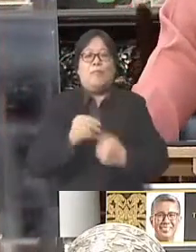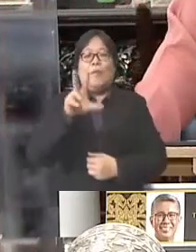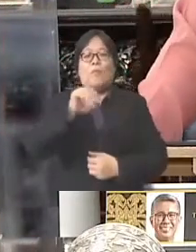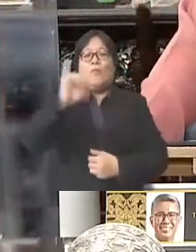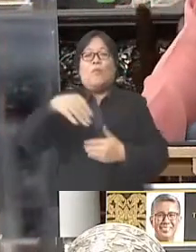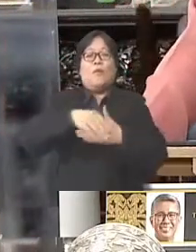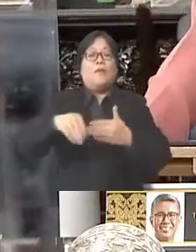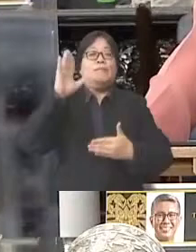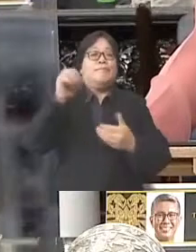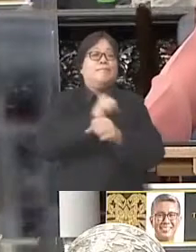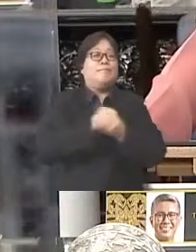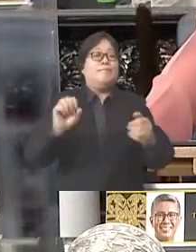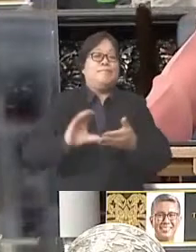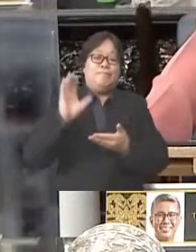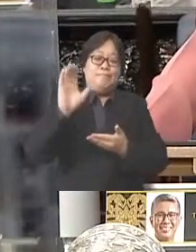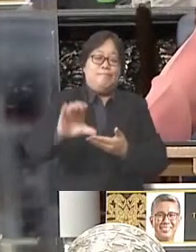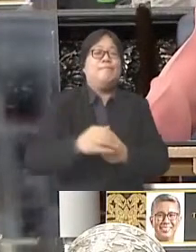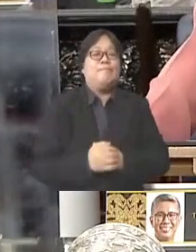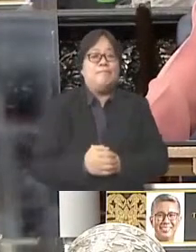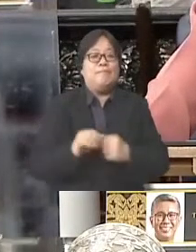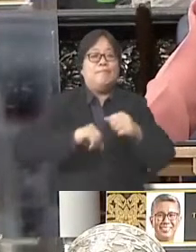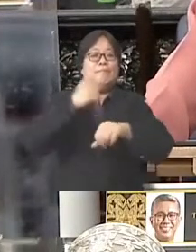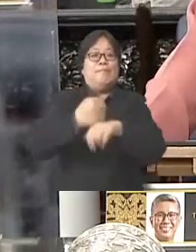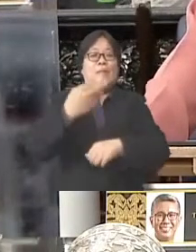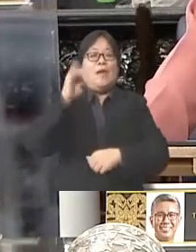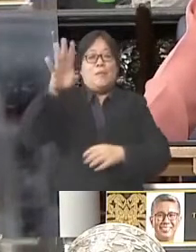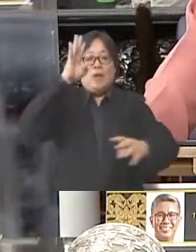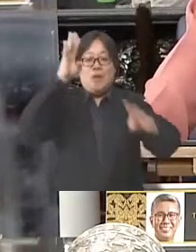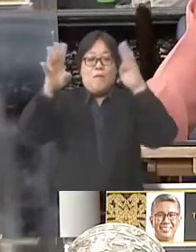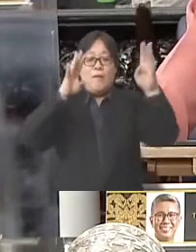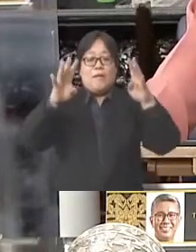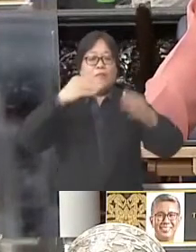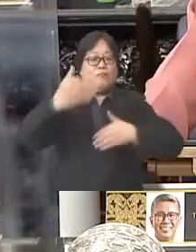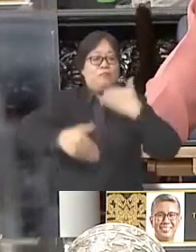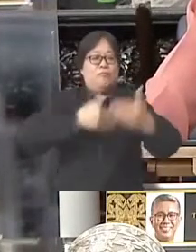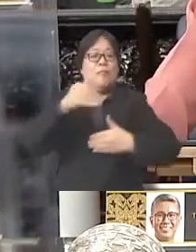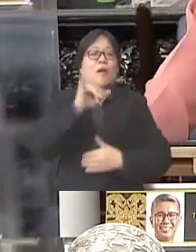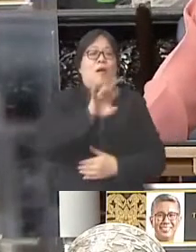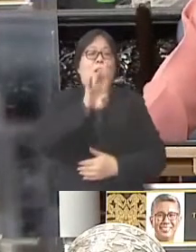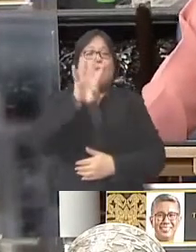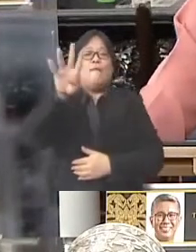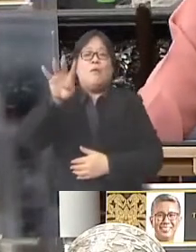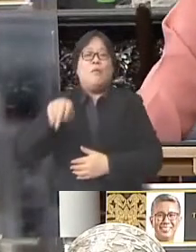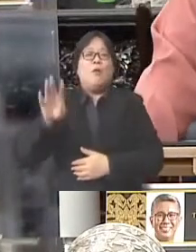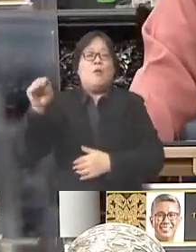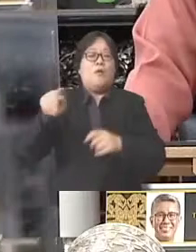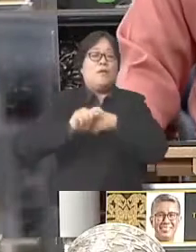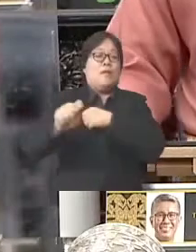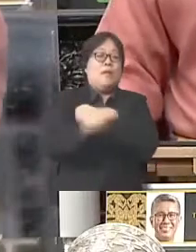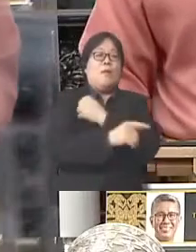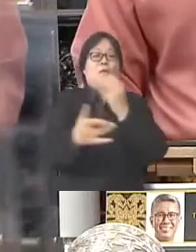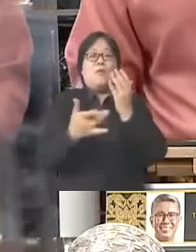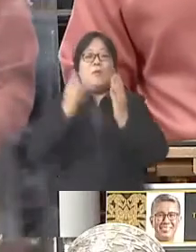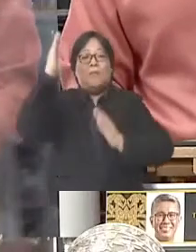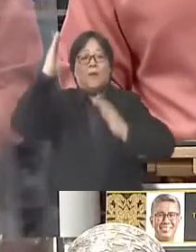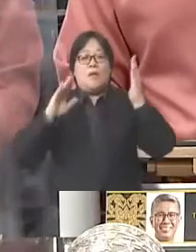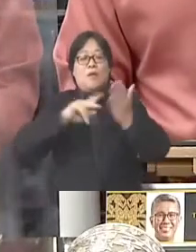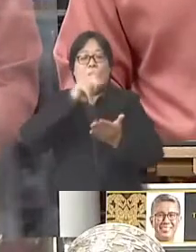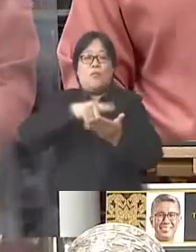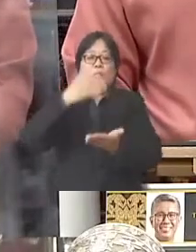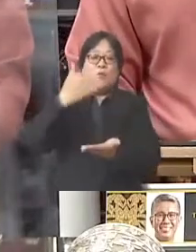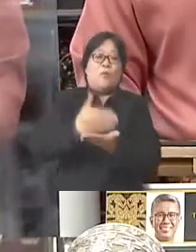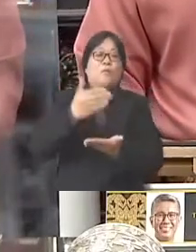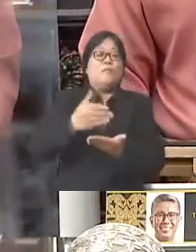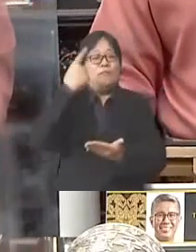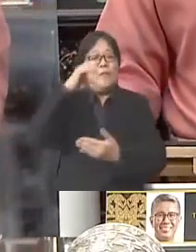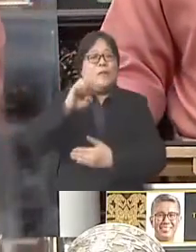30juta ringking akan disediakan di melaksanakan hop inovasi revolusi industri keempat di bawah Taman Teknologi Malaysia sebagai pusat